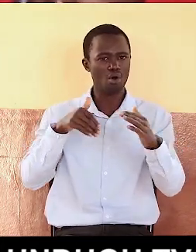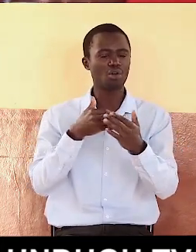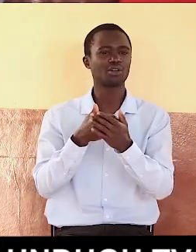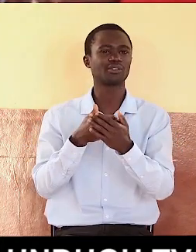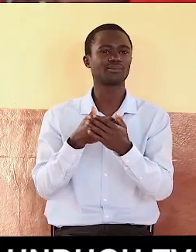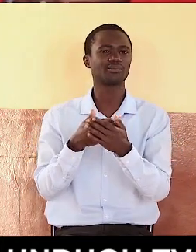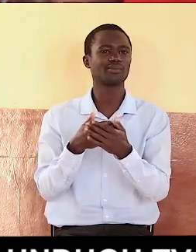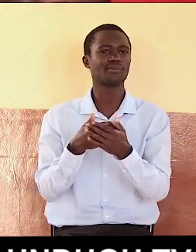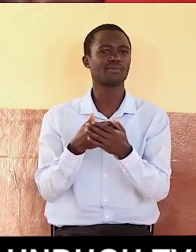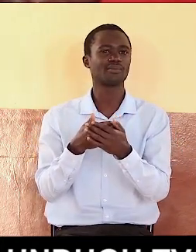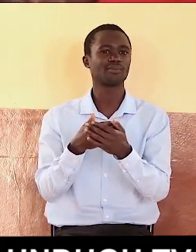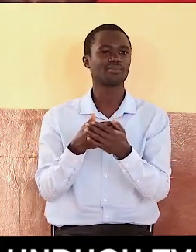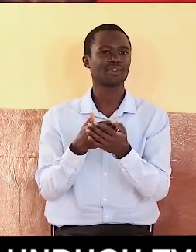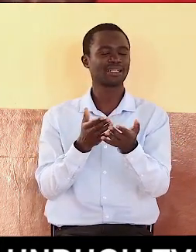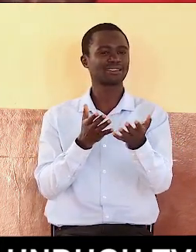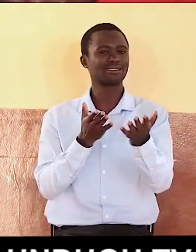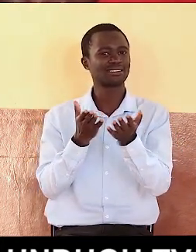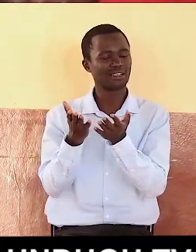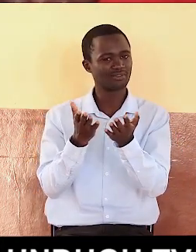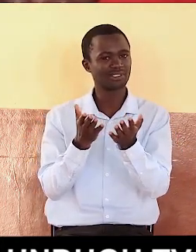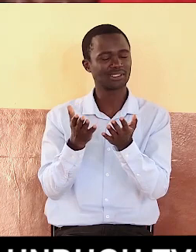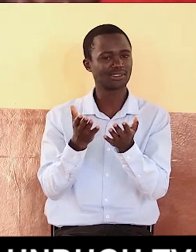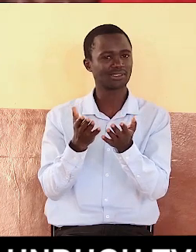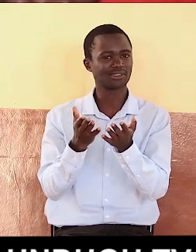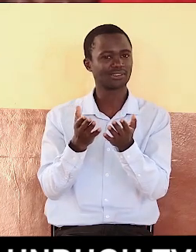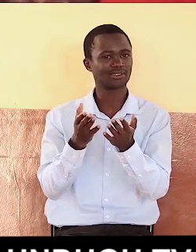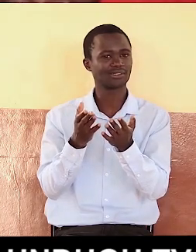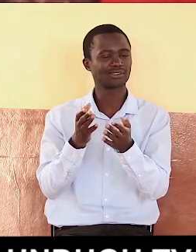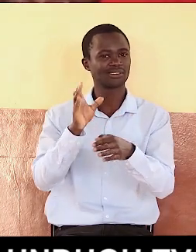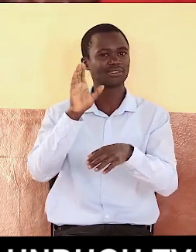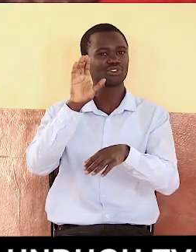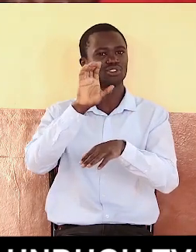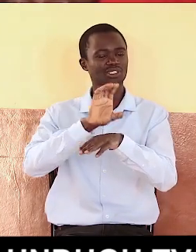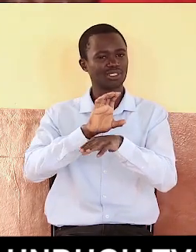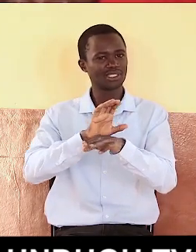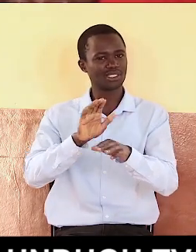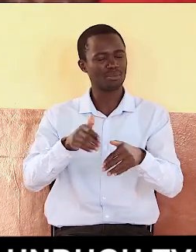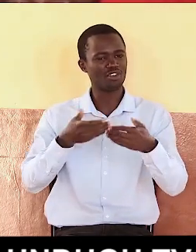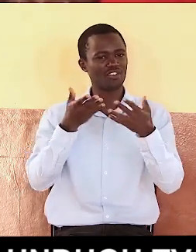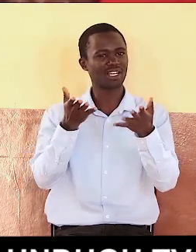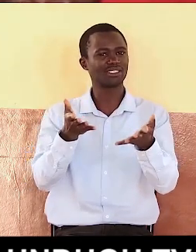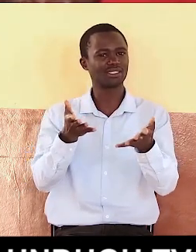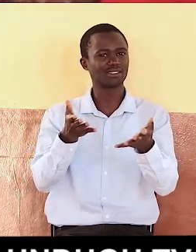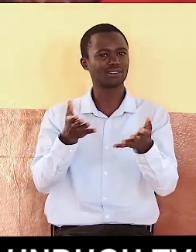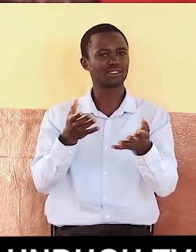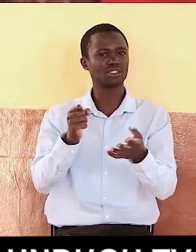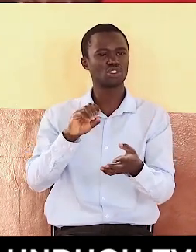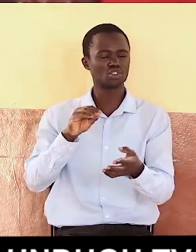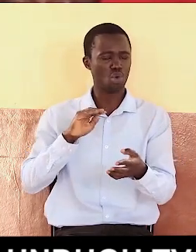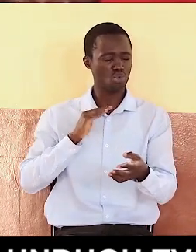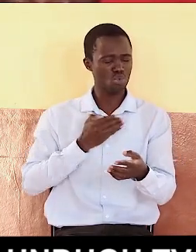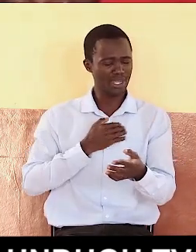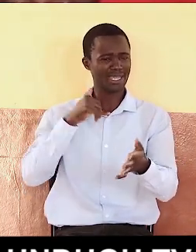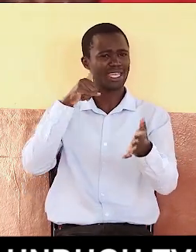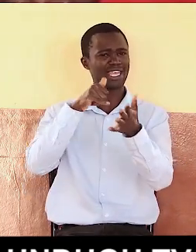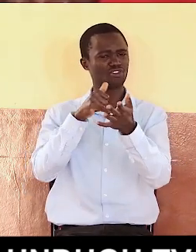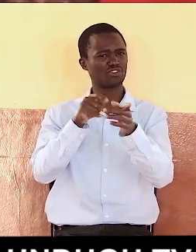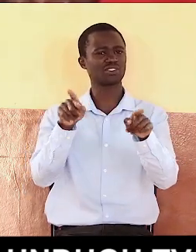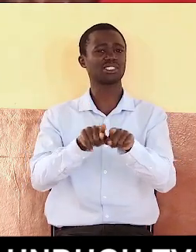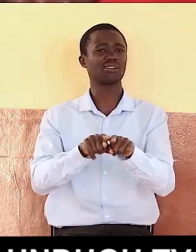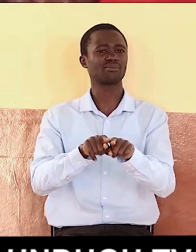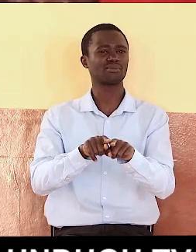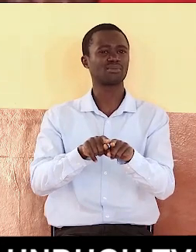ni services ambazo kanisa lina provide. Kwa hivyo we are part of it. Ni kwa